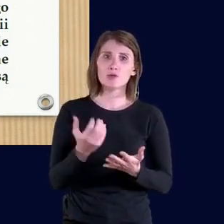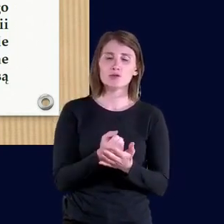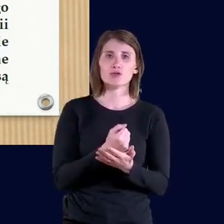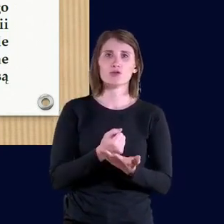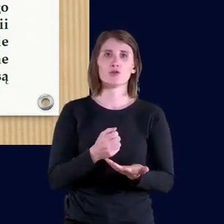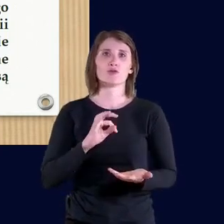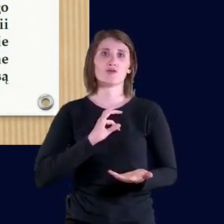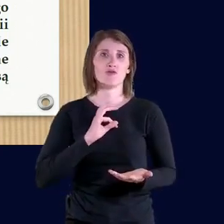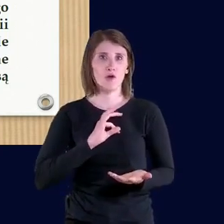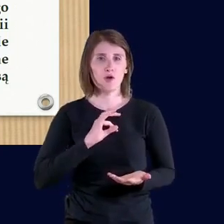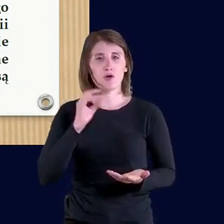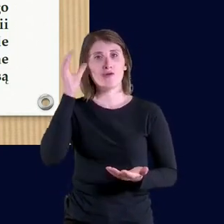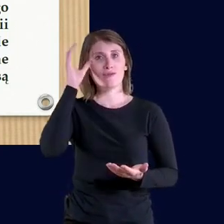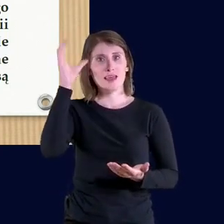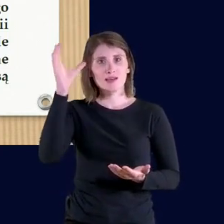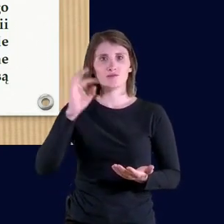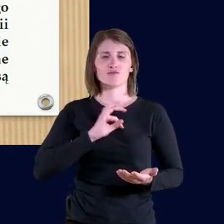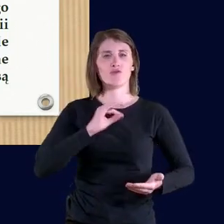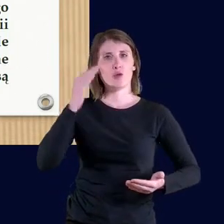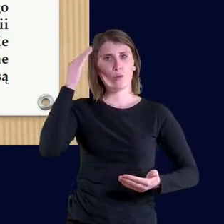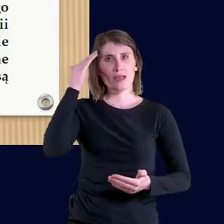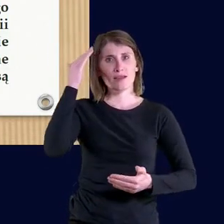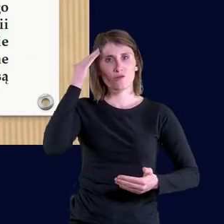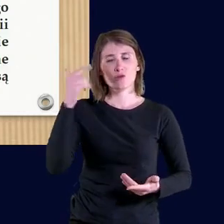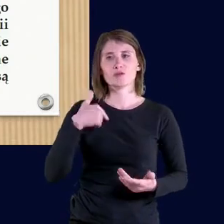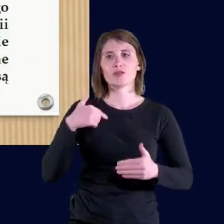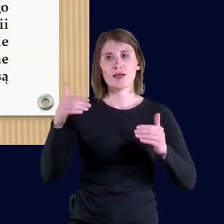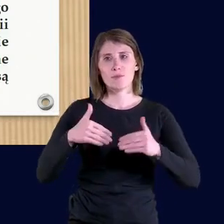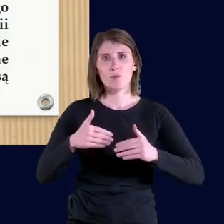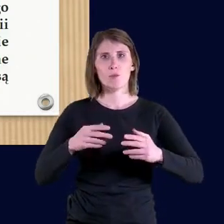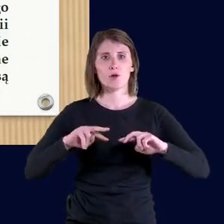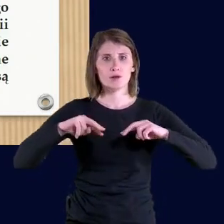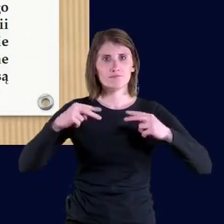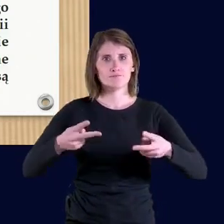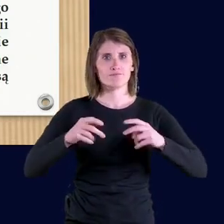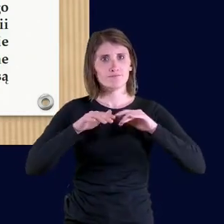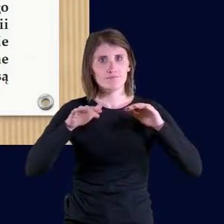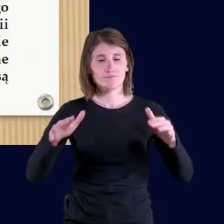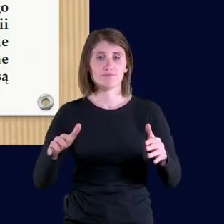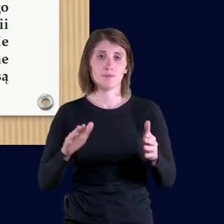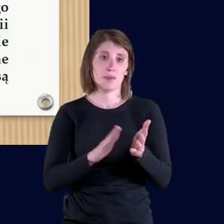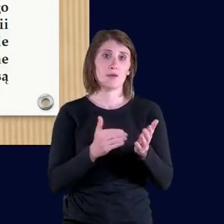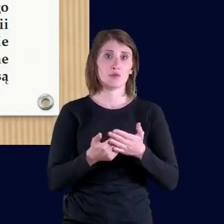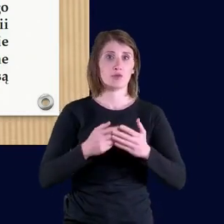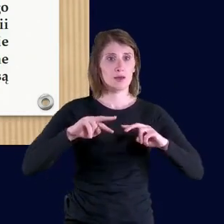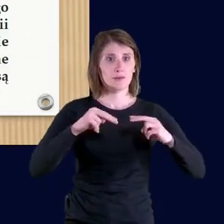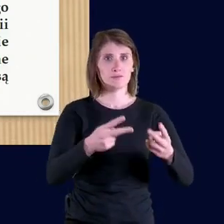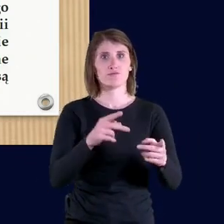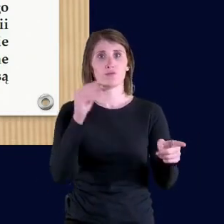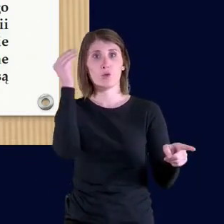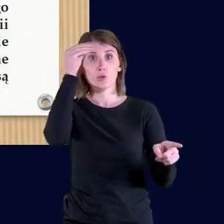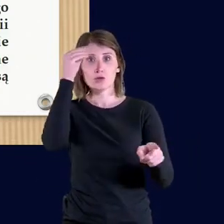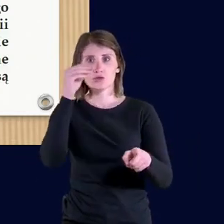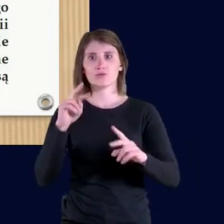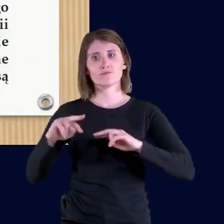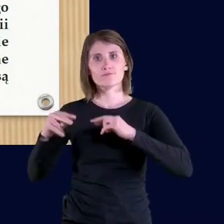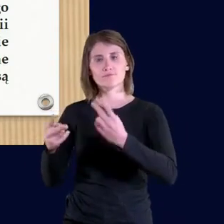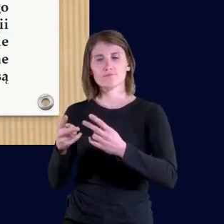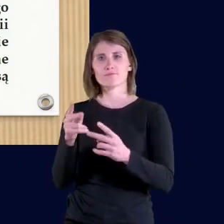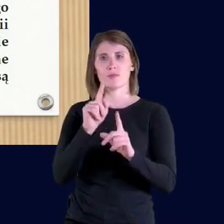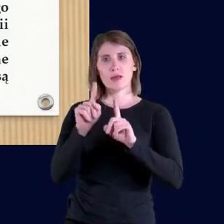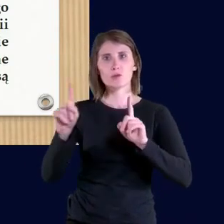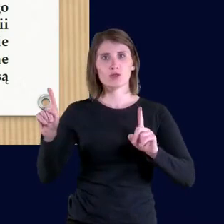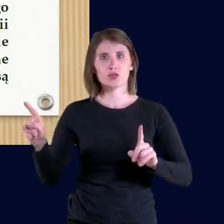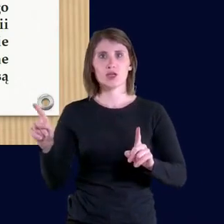swoją ja przede wszystkim swoją wiedzę swoje umiejętności mogę ją przekazać innym uczniom nauczycielom mogę też innym